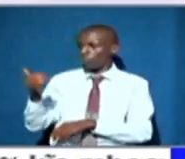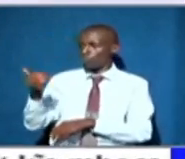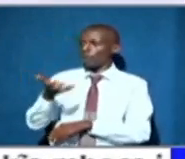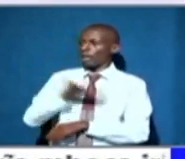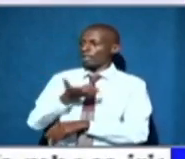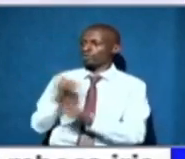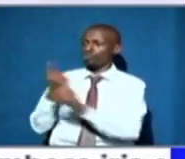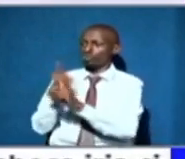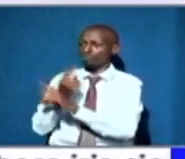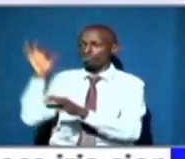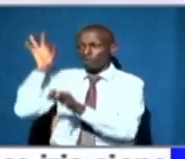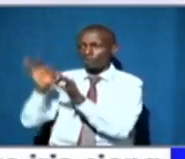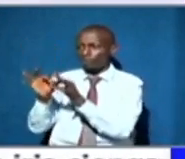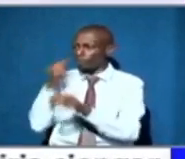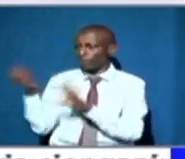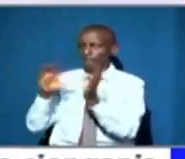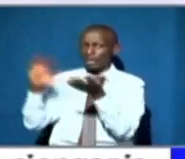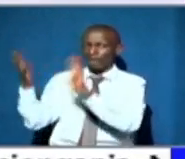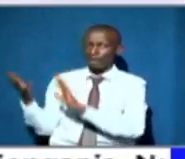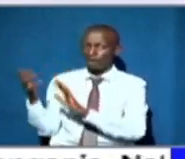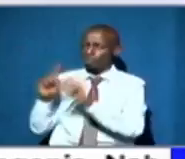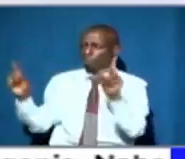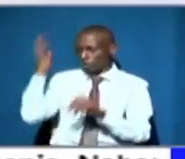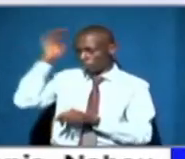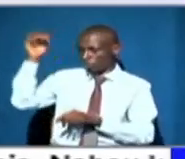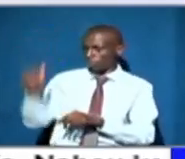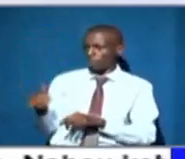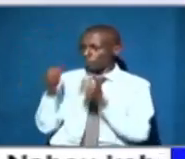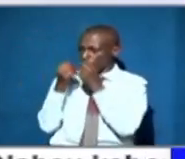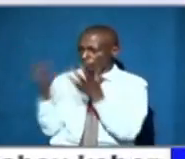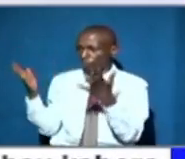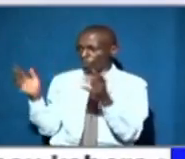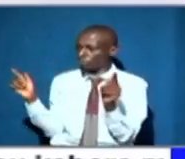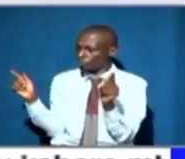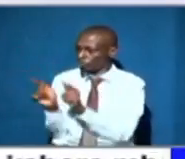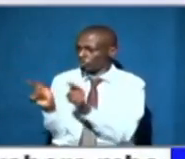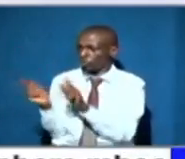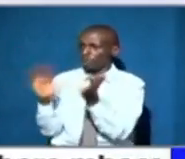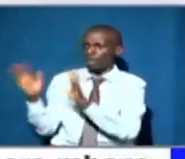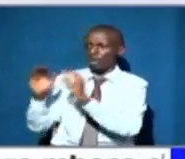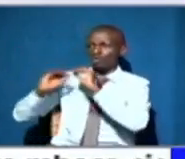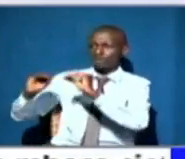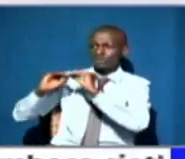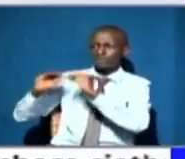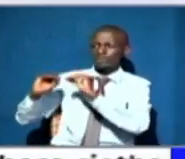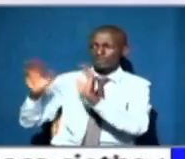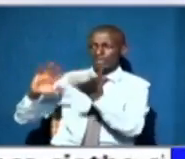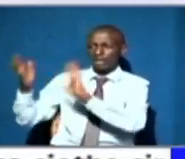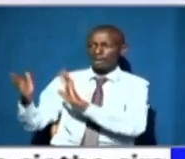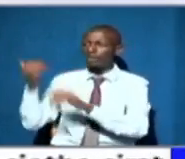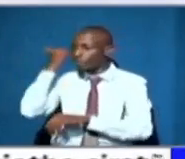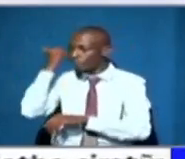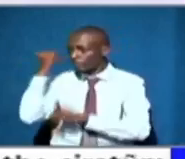area maikaraga haria makauga ni kuhingwo no tutiwe ta mafafanuliere hanini mavudithio macio mate angikorwo kwenda